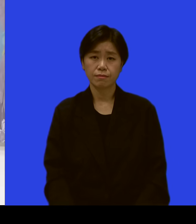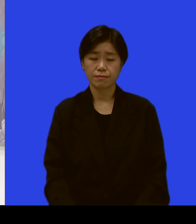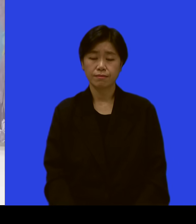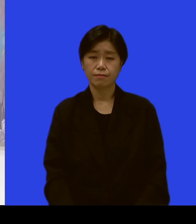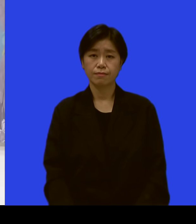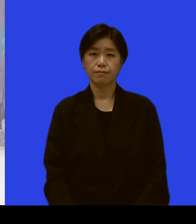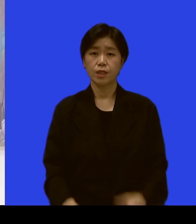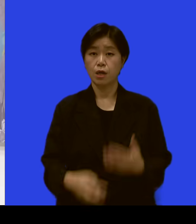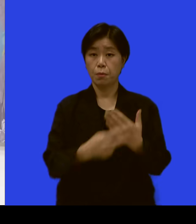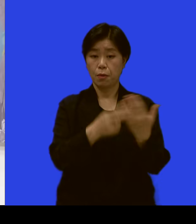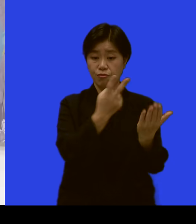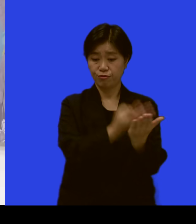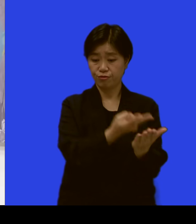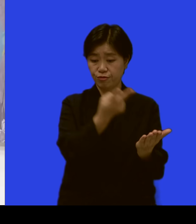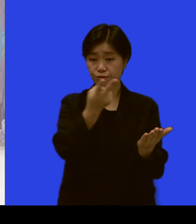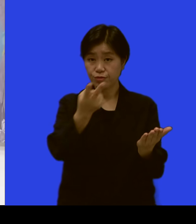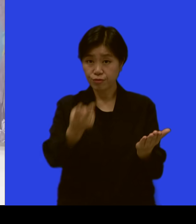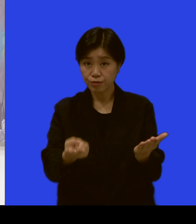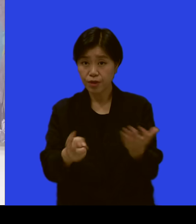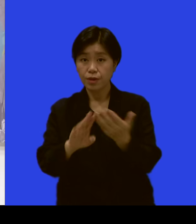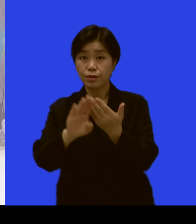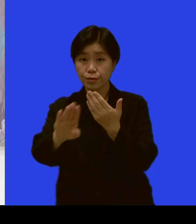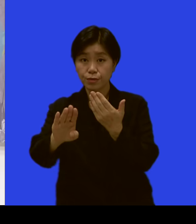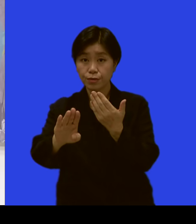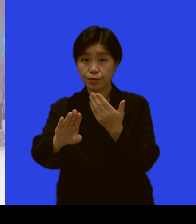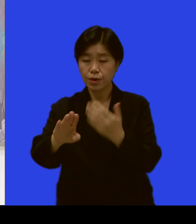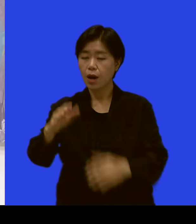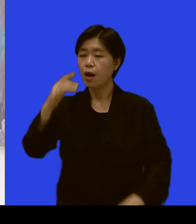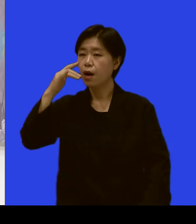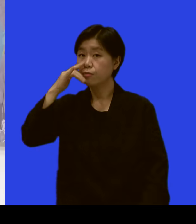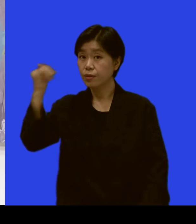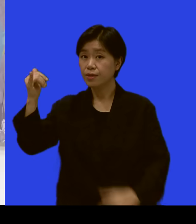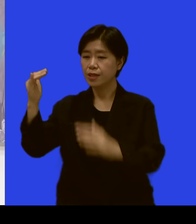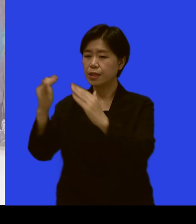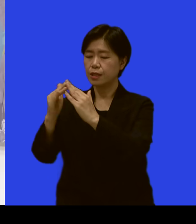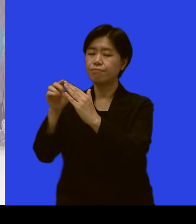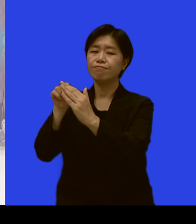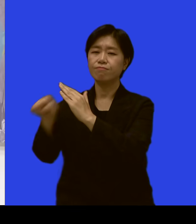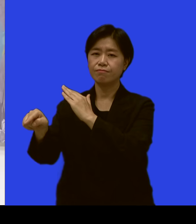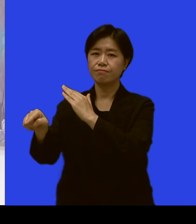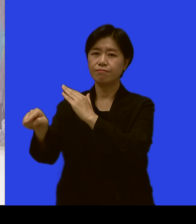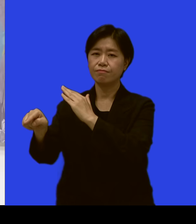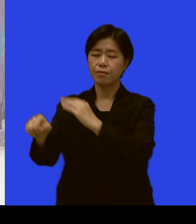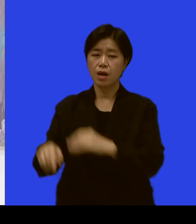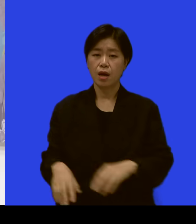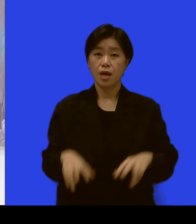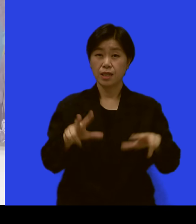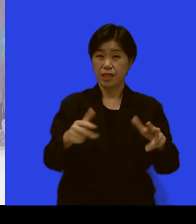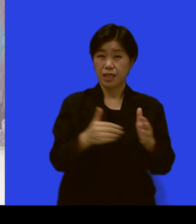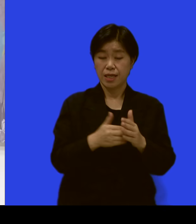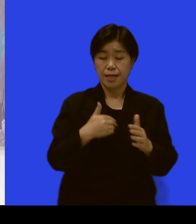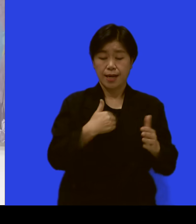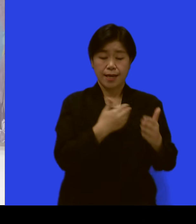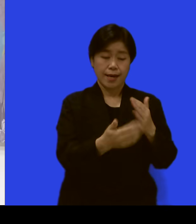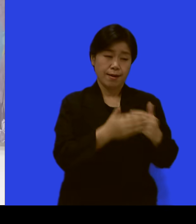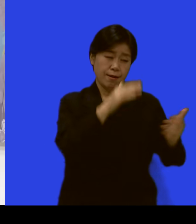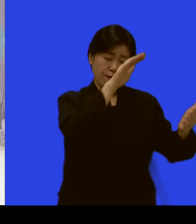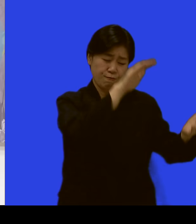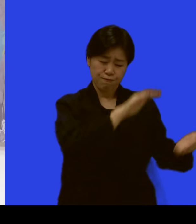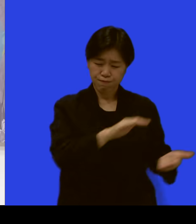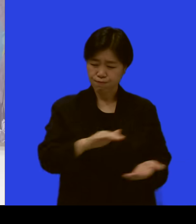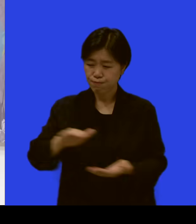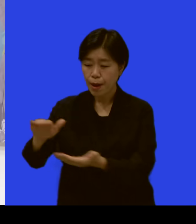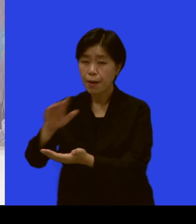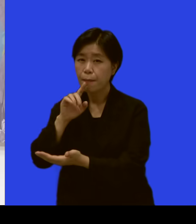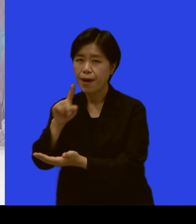태어나고 그러니까 그 다음날 다다음 날에서 태어나고 부모님 집에 돌아가서 내가 그동안 있었던 이야기들을 다 상세하게 말씀드리고 네.